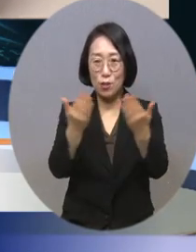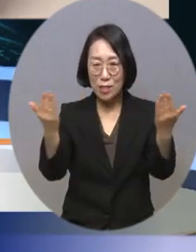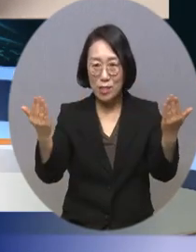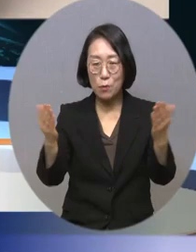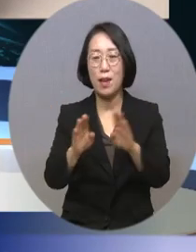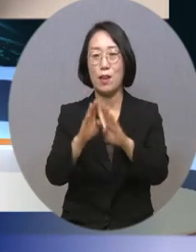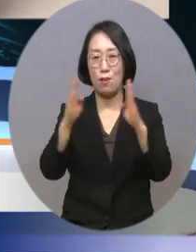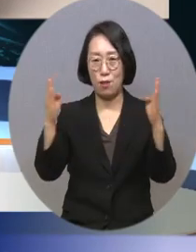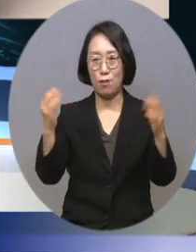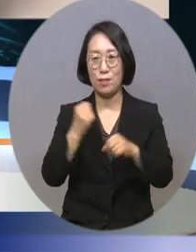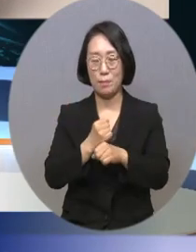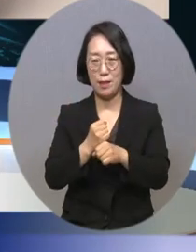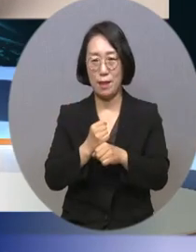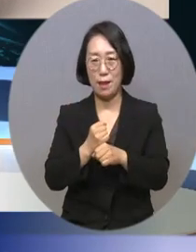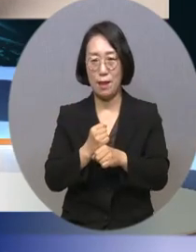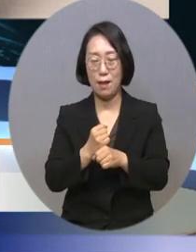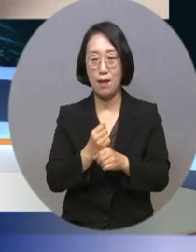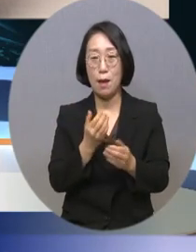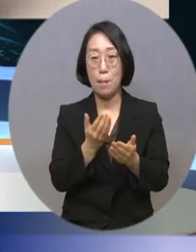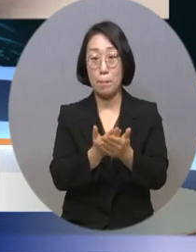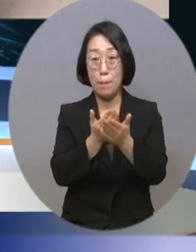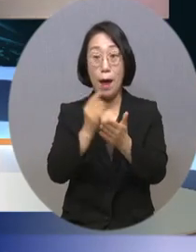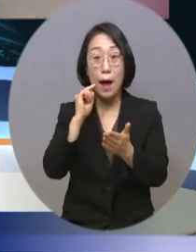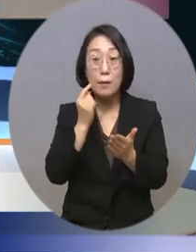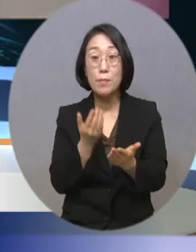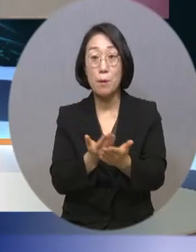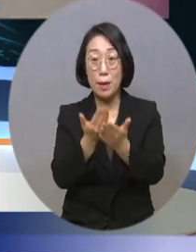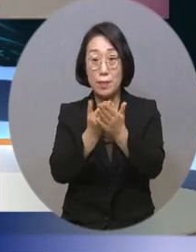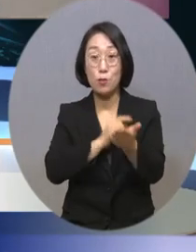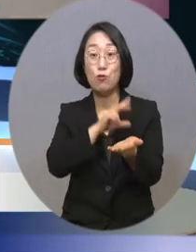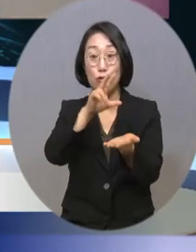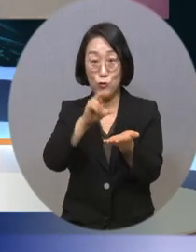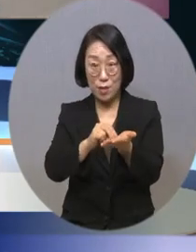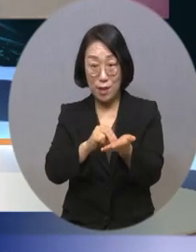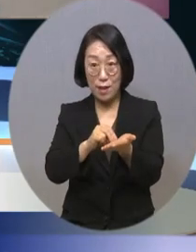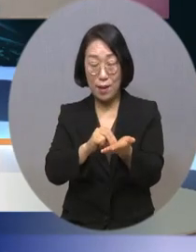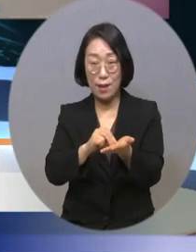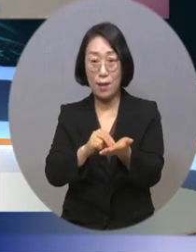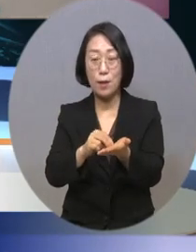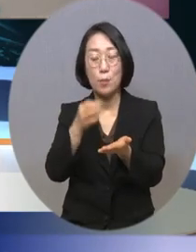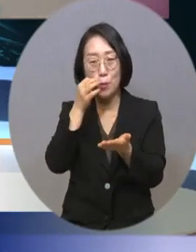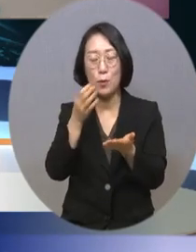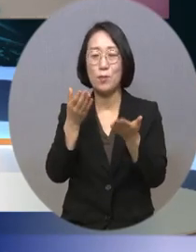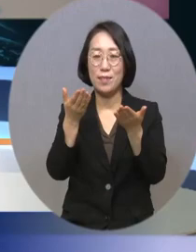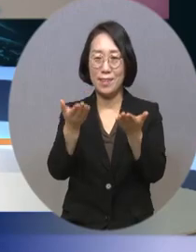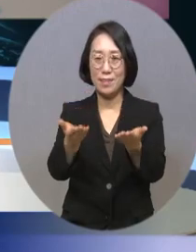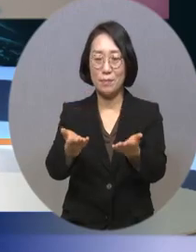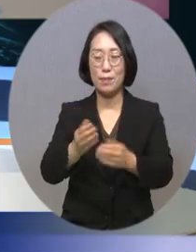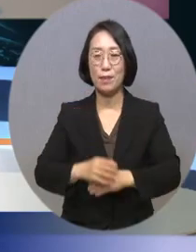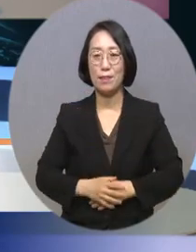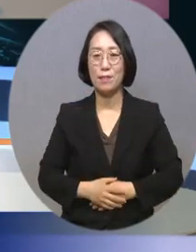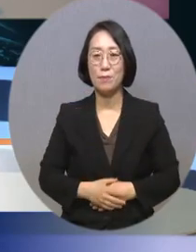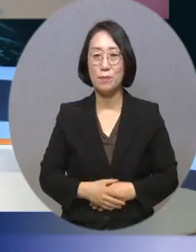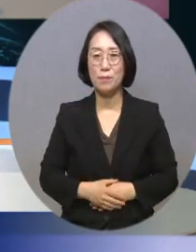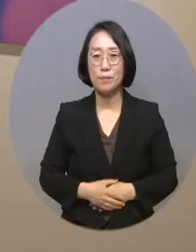현대인의 미학적 진화를 주제로 열리는 이번 전시회 현장에 이소영 기자가 다녀왔습니다.